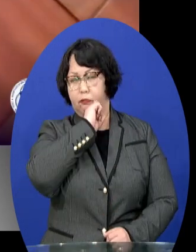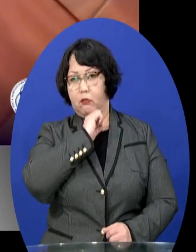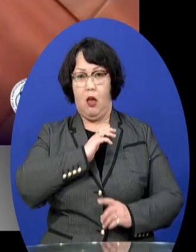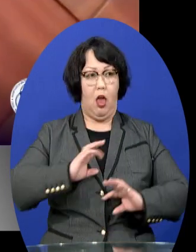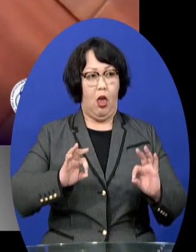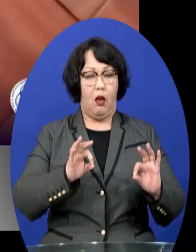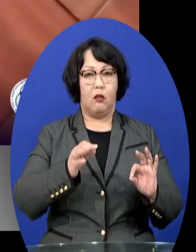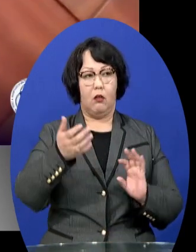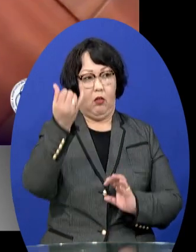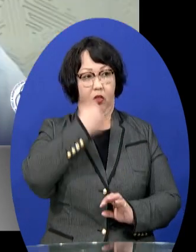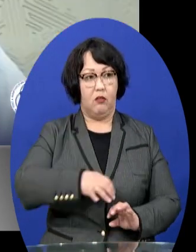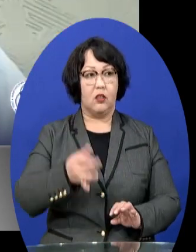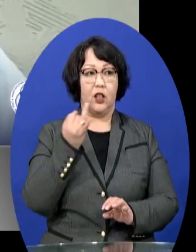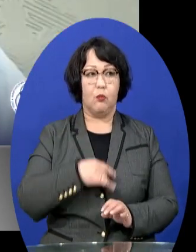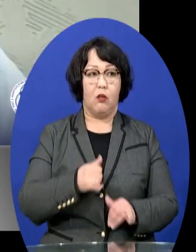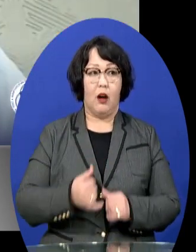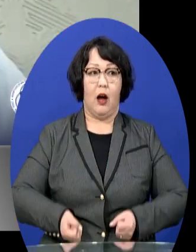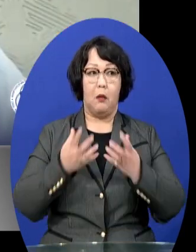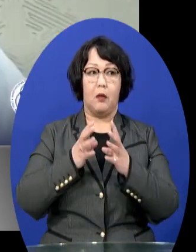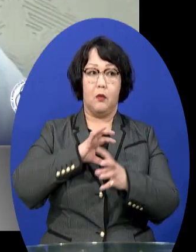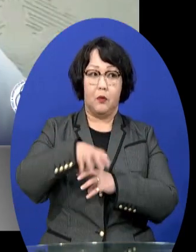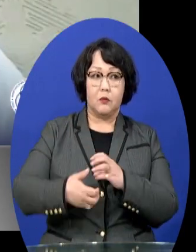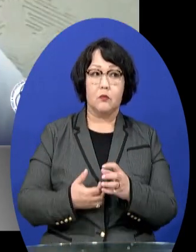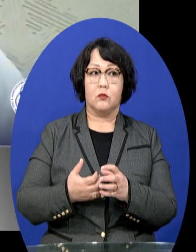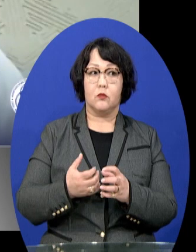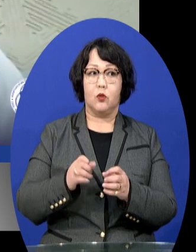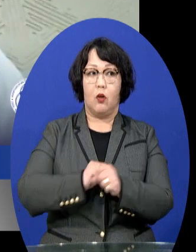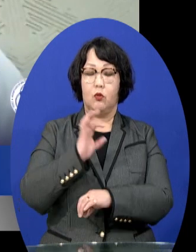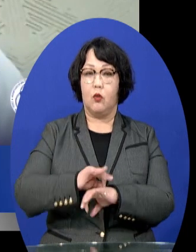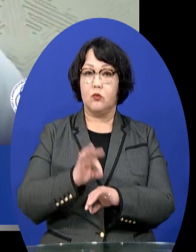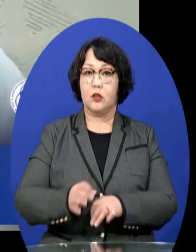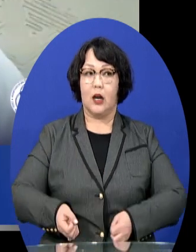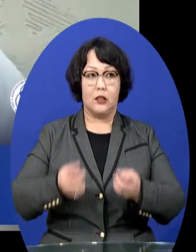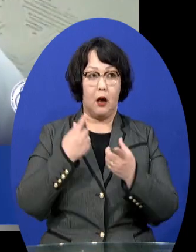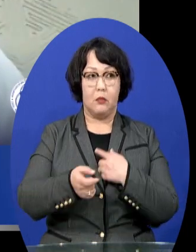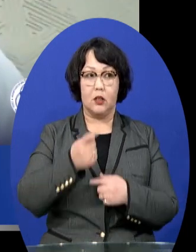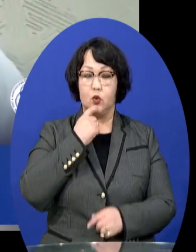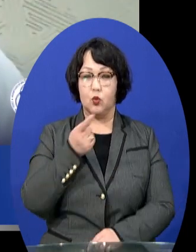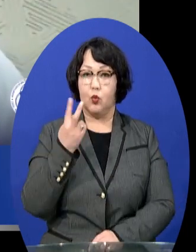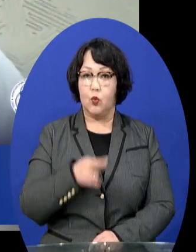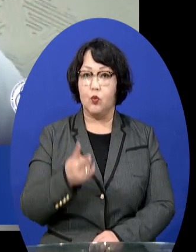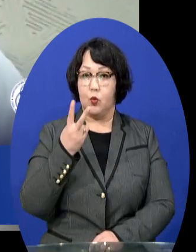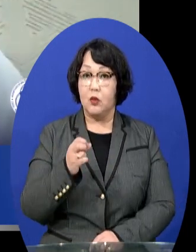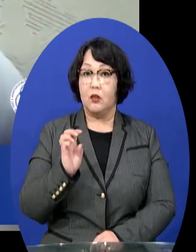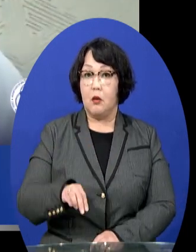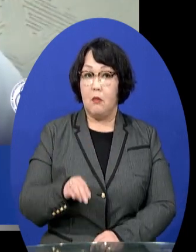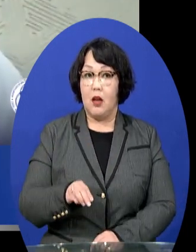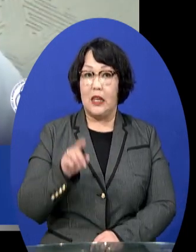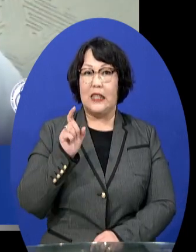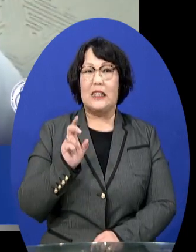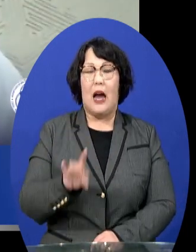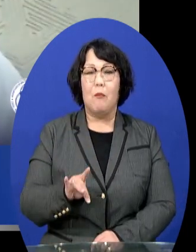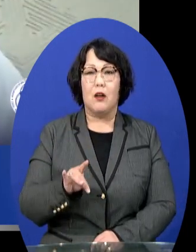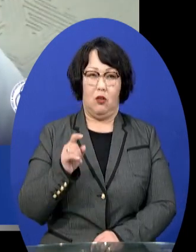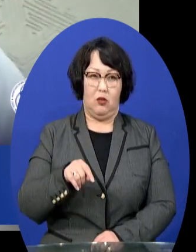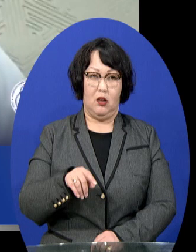халлаг гаргадаг. Дэлхийн нийтээр энэ цар тахалгаар нэг амаргүй нөхцөл байдалд ажиллаж байна. Энэ үед гэдэг маань ямар хэмжээнд